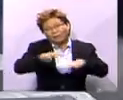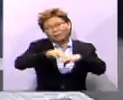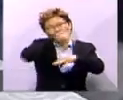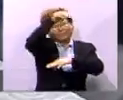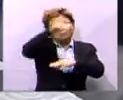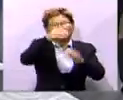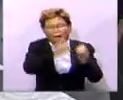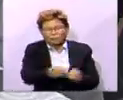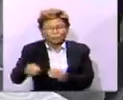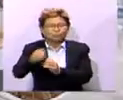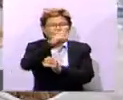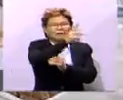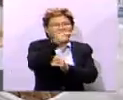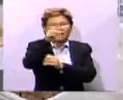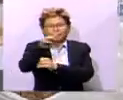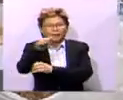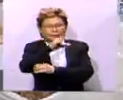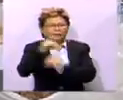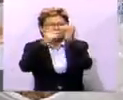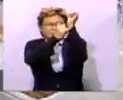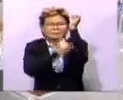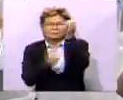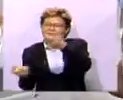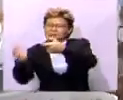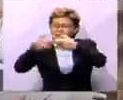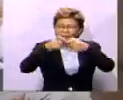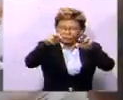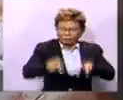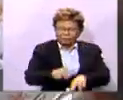Kementerian Komunikasi dan Multimedia serta Yayasan Jalinan Rakyat di Kota Belud.